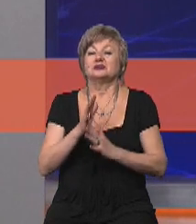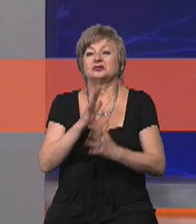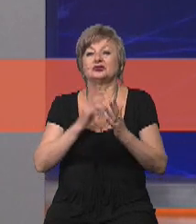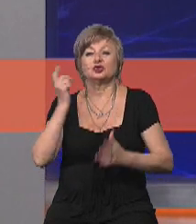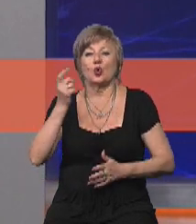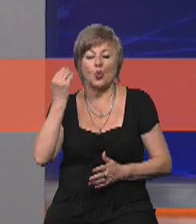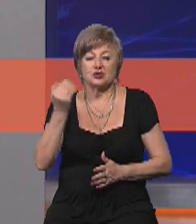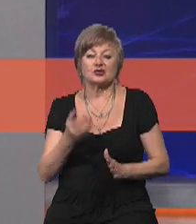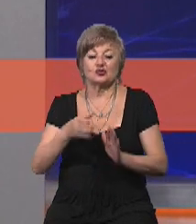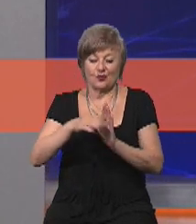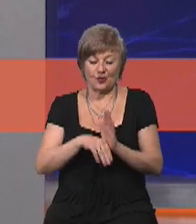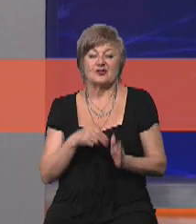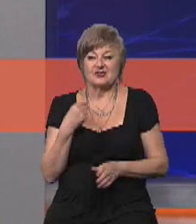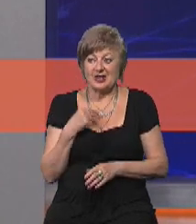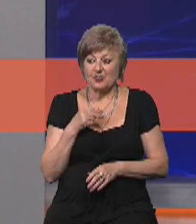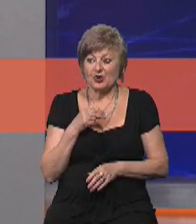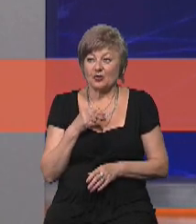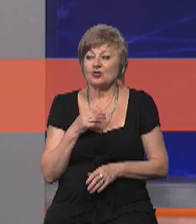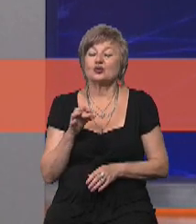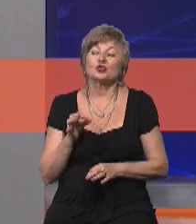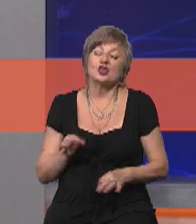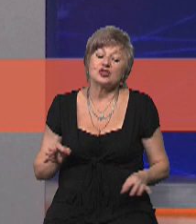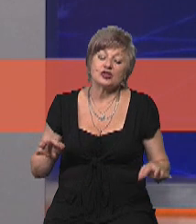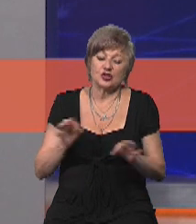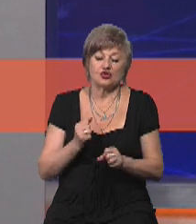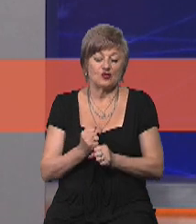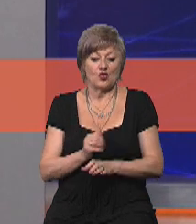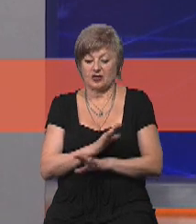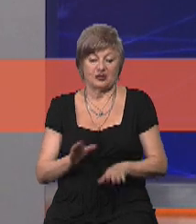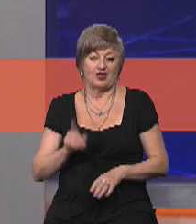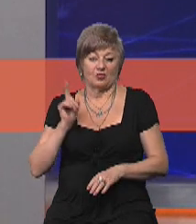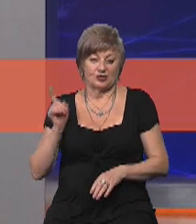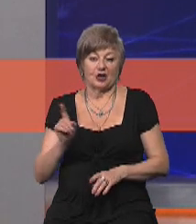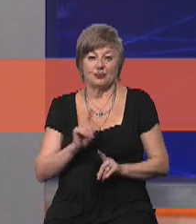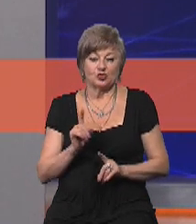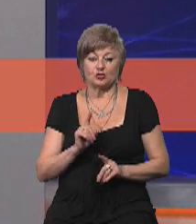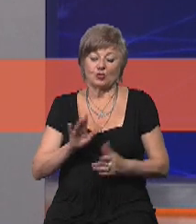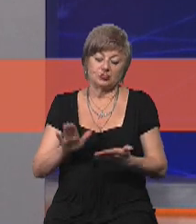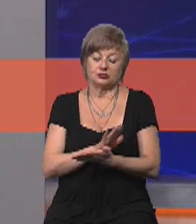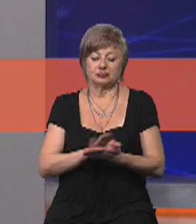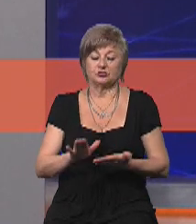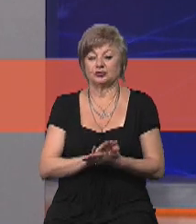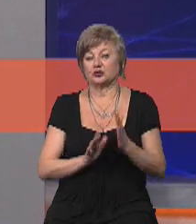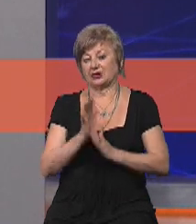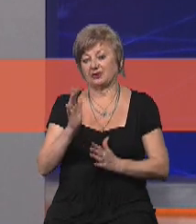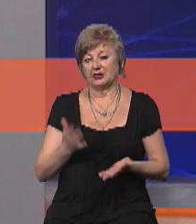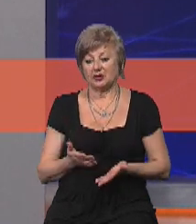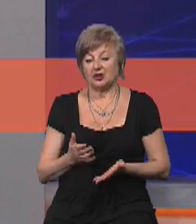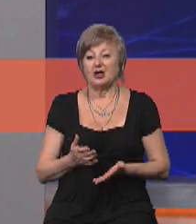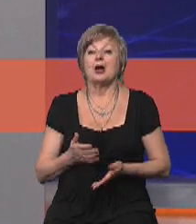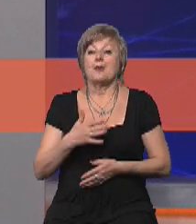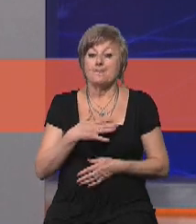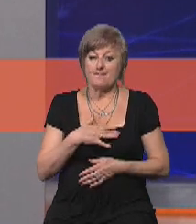входят на территорию города Запорожья и которые палец о палец не бьют для того, чтобы освободить свои территории от амброзии. То есть